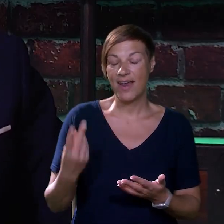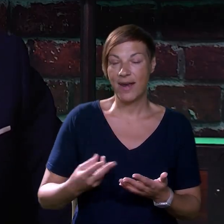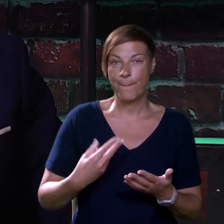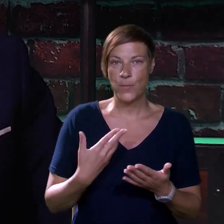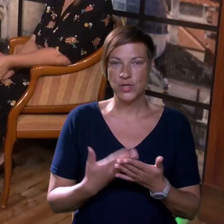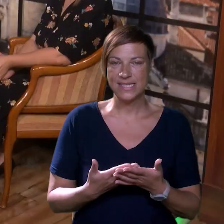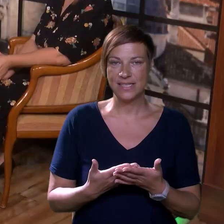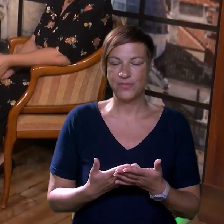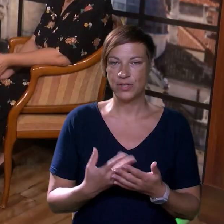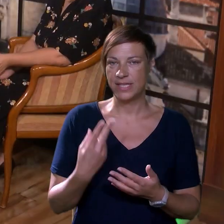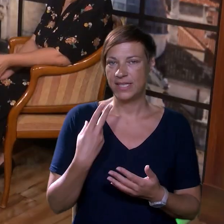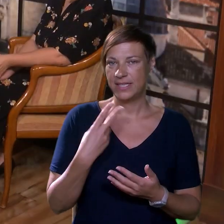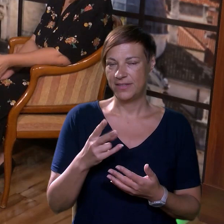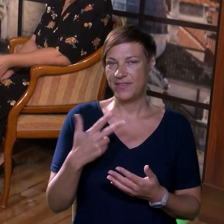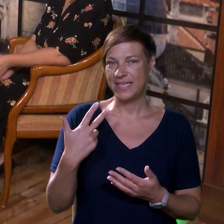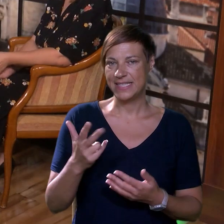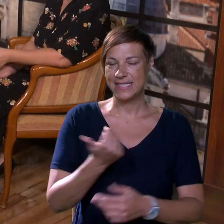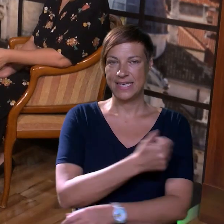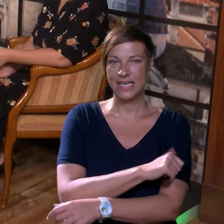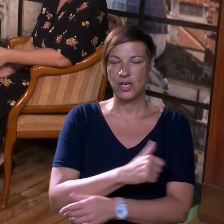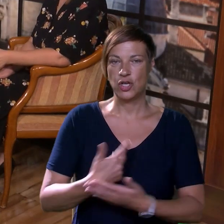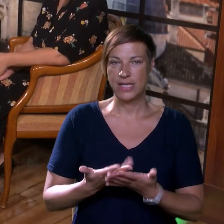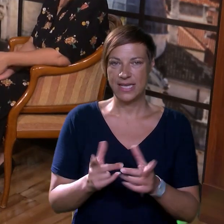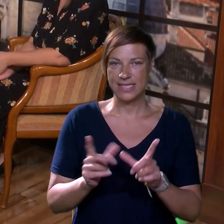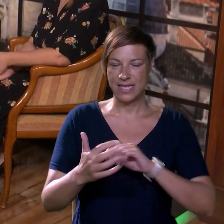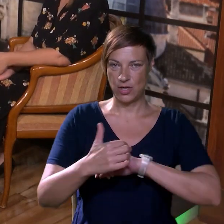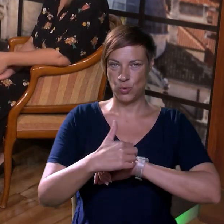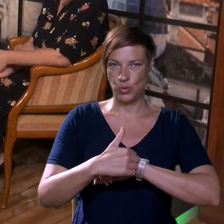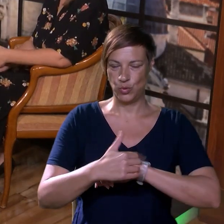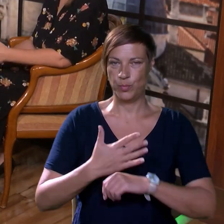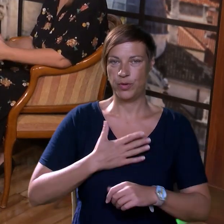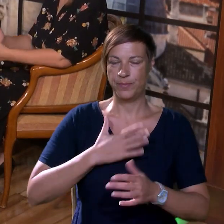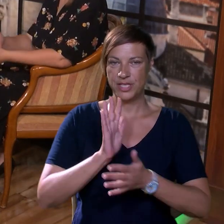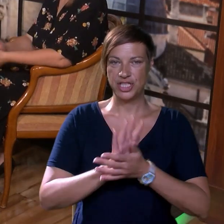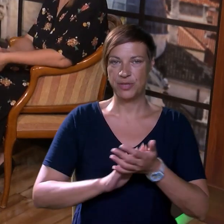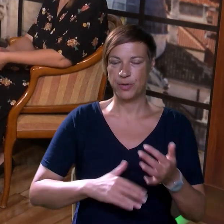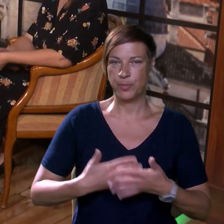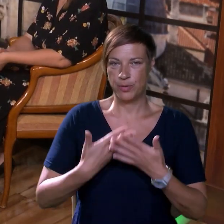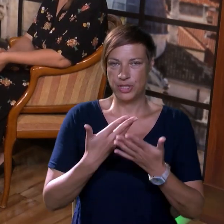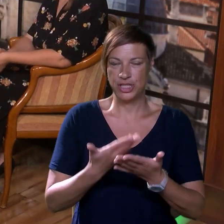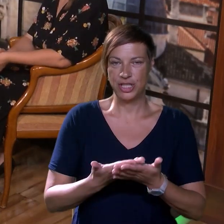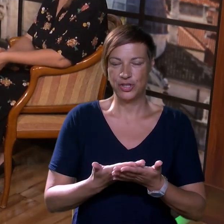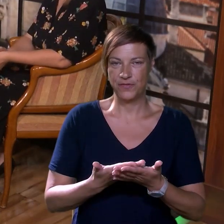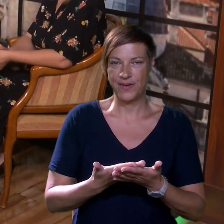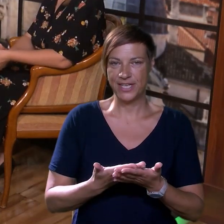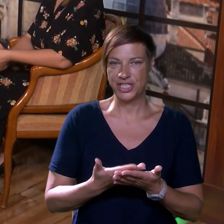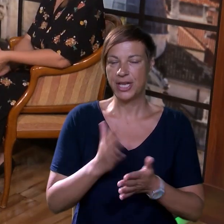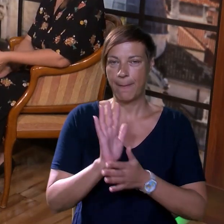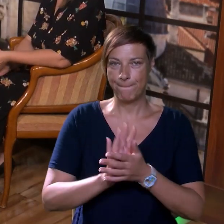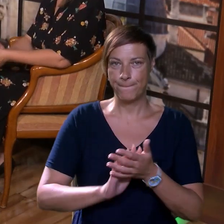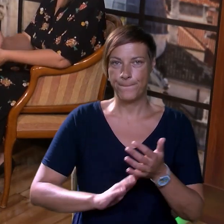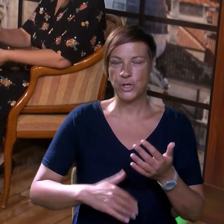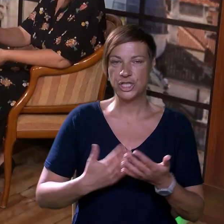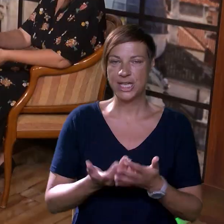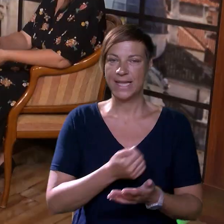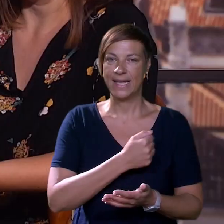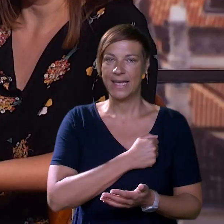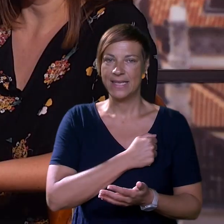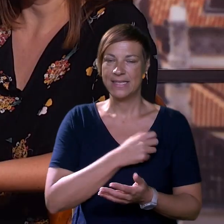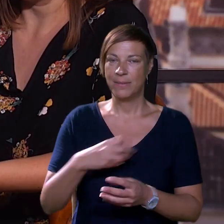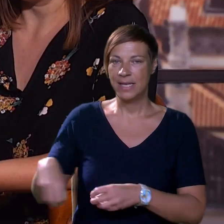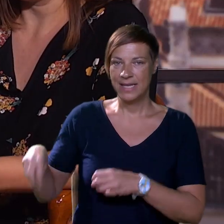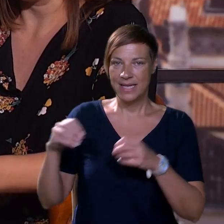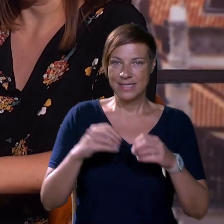pozivu. 23 godine ste u Dubrovniku, ali mi ćemo krenuti od vaših onih početaka. Iz Splita